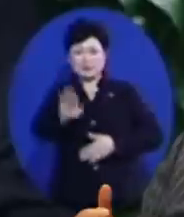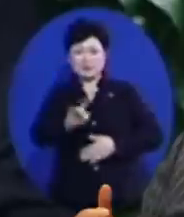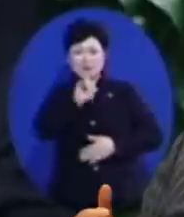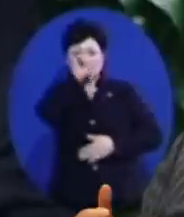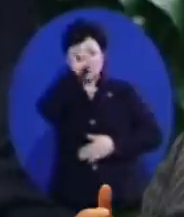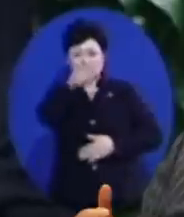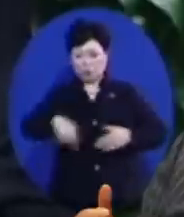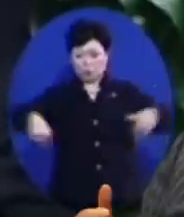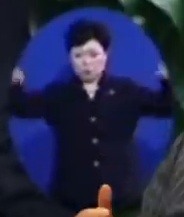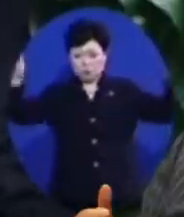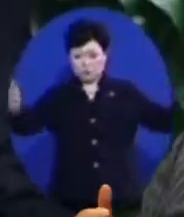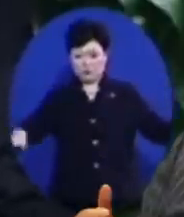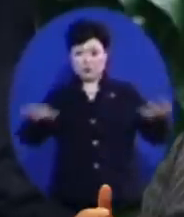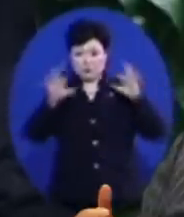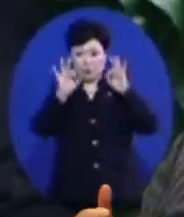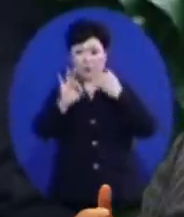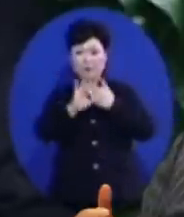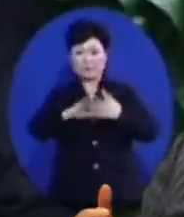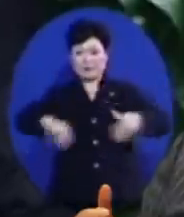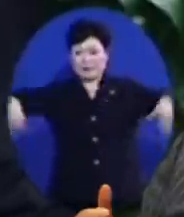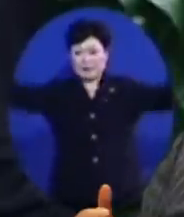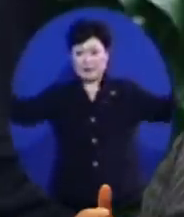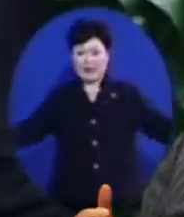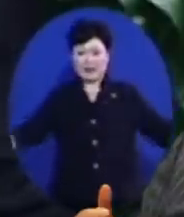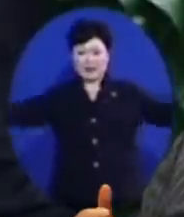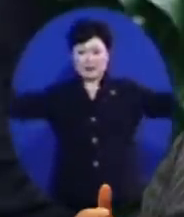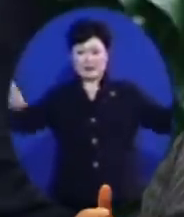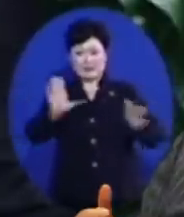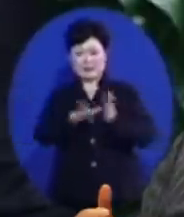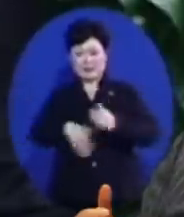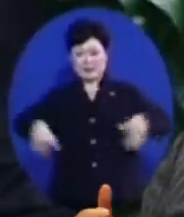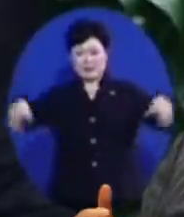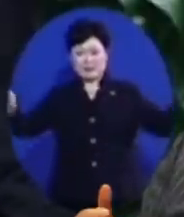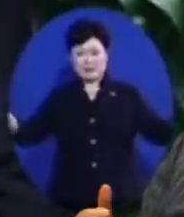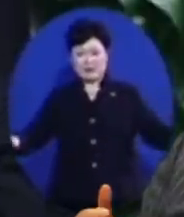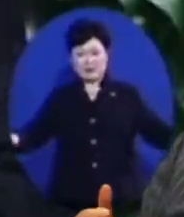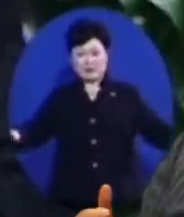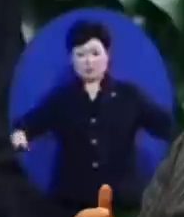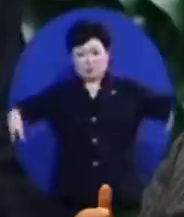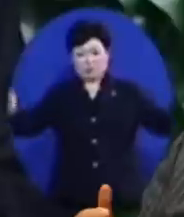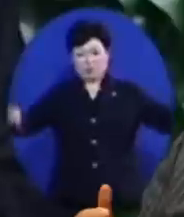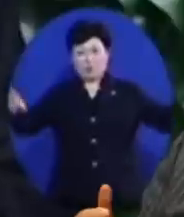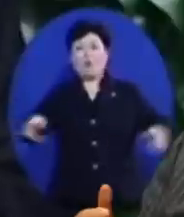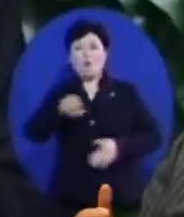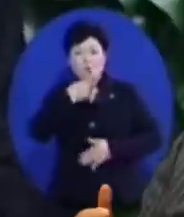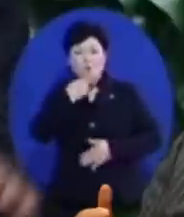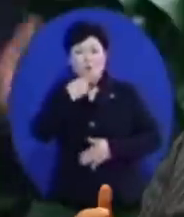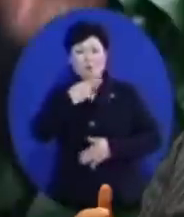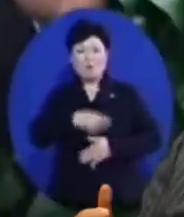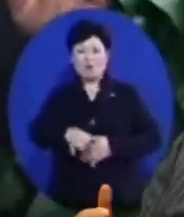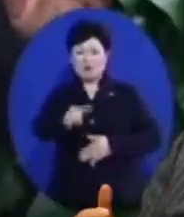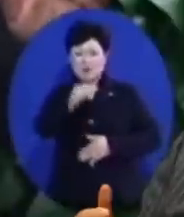보면은 날 때 날개를 별로 치지 않습니다. 그냥 있는 데서